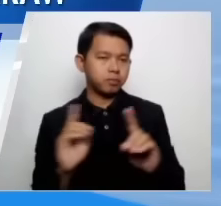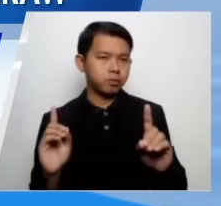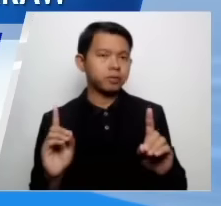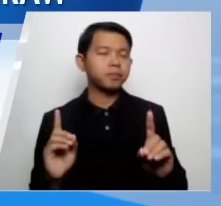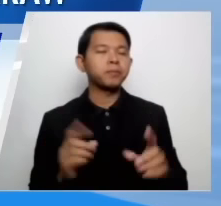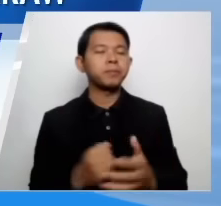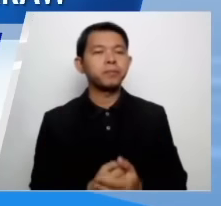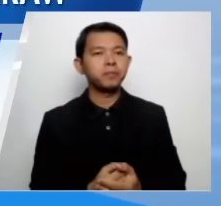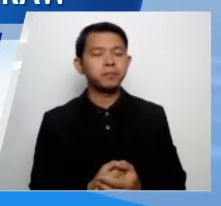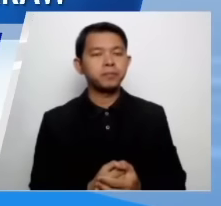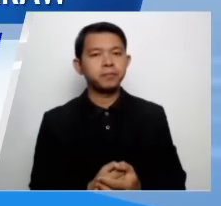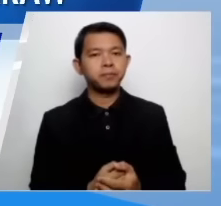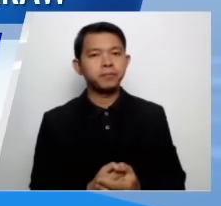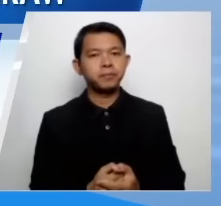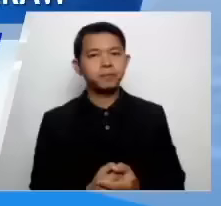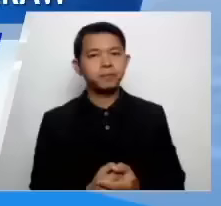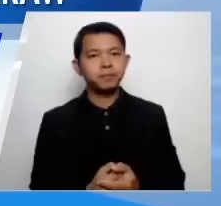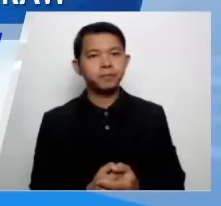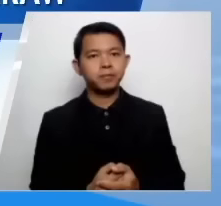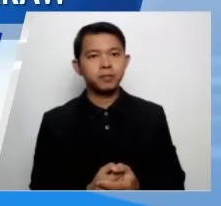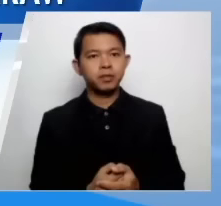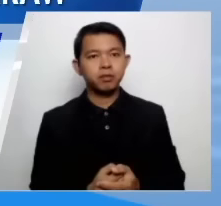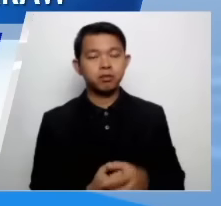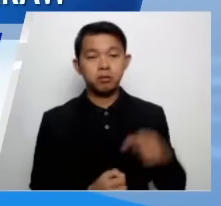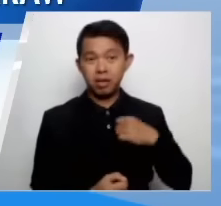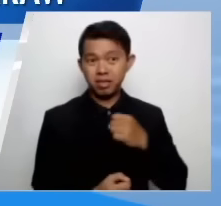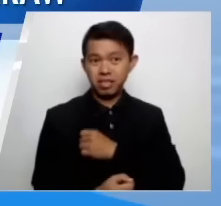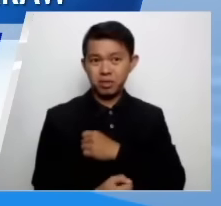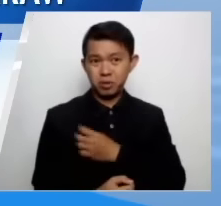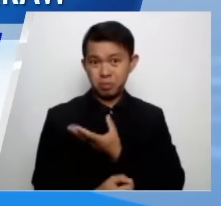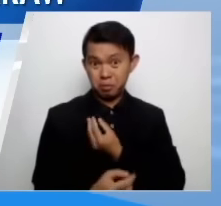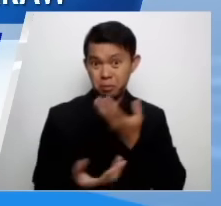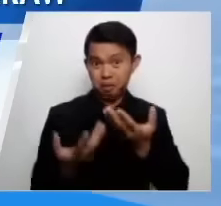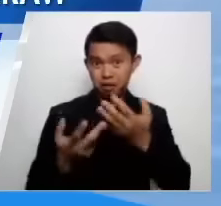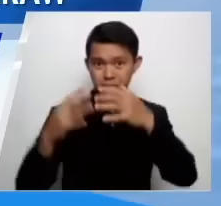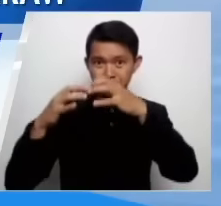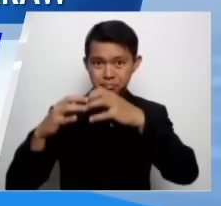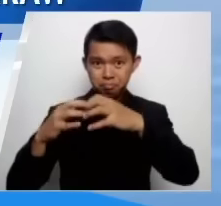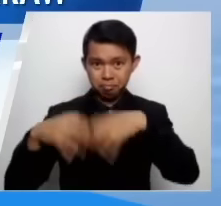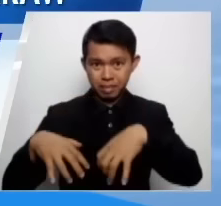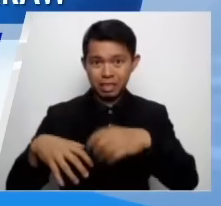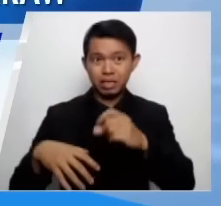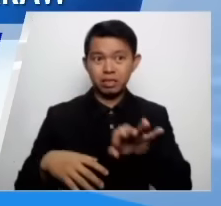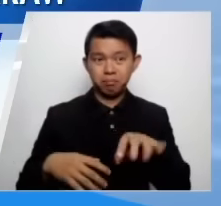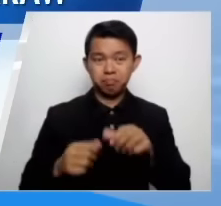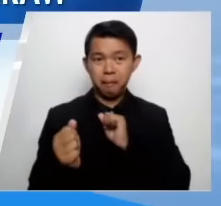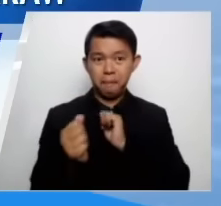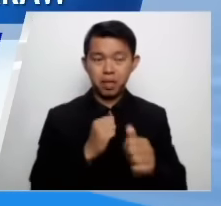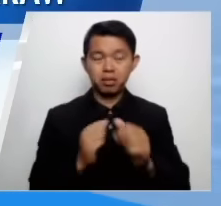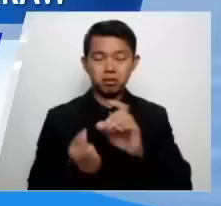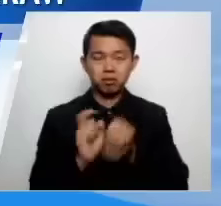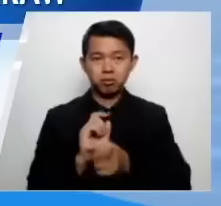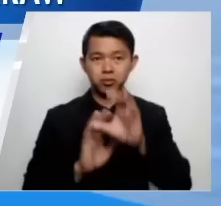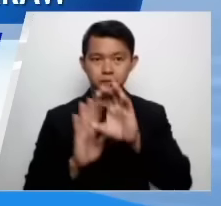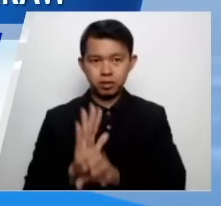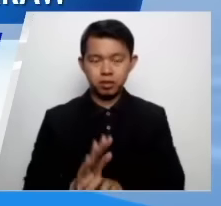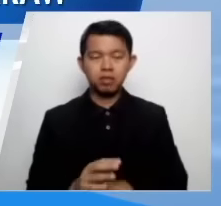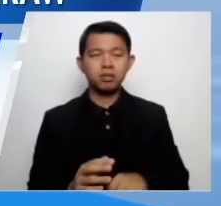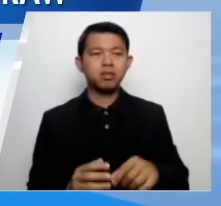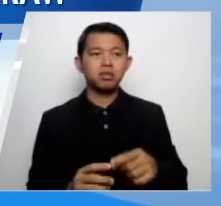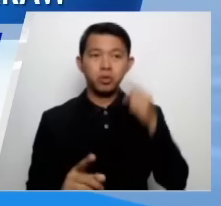walang basehan ang takot ng mga senador na mabubuwag sila kapag lumusot ang tsa-tsa. Hindi raw pagpapalawig ng termino ang kanilang